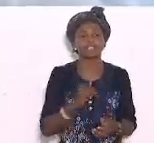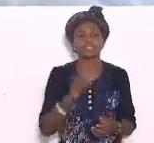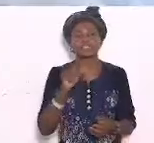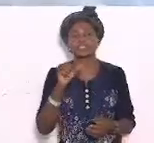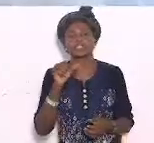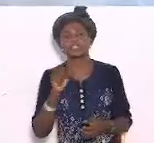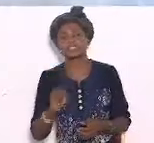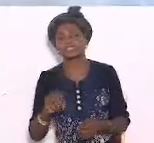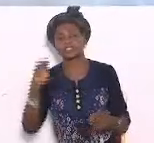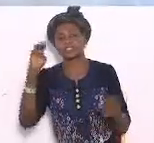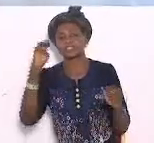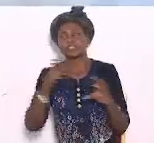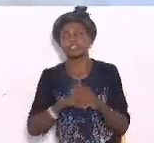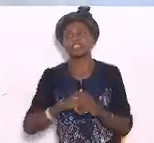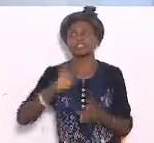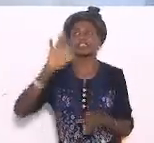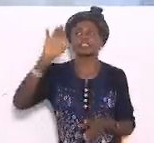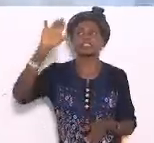tu